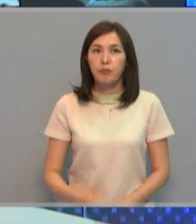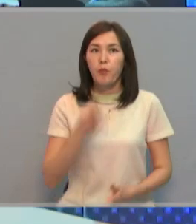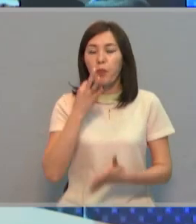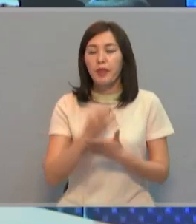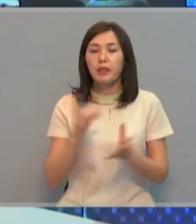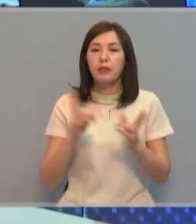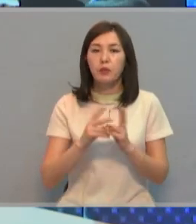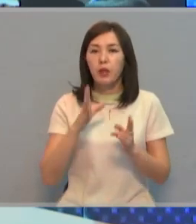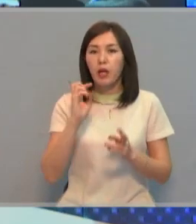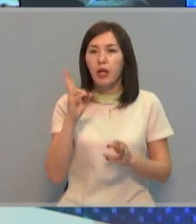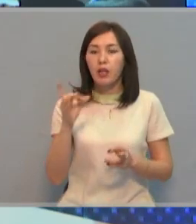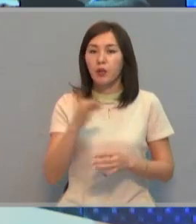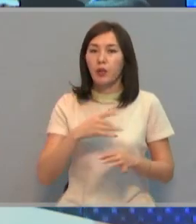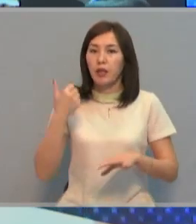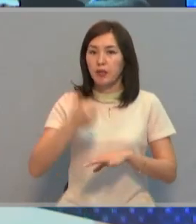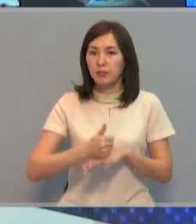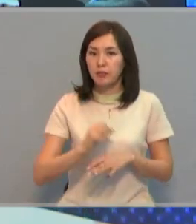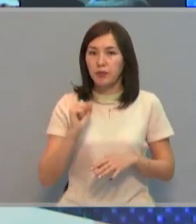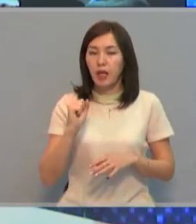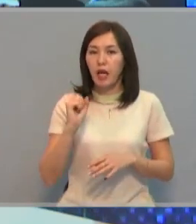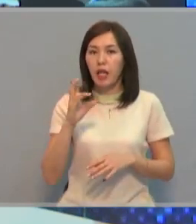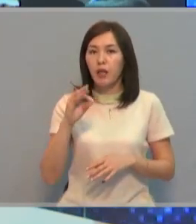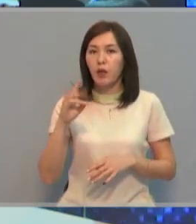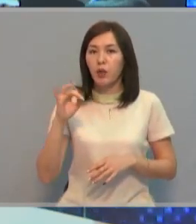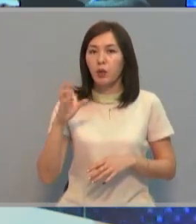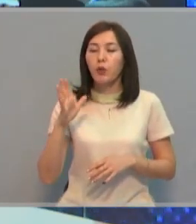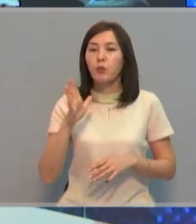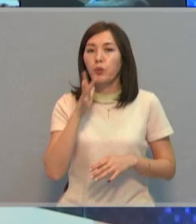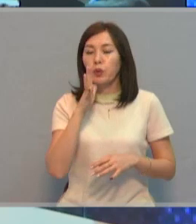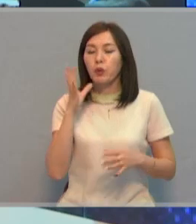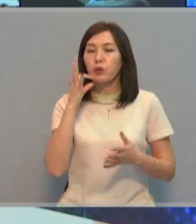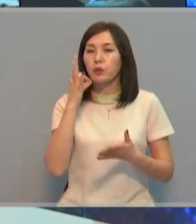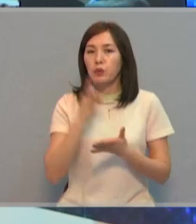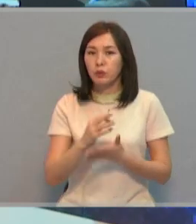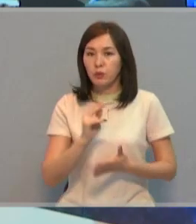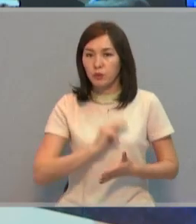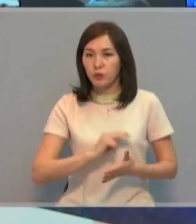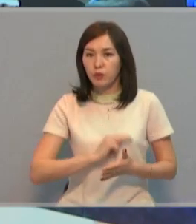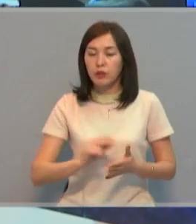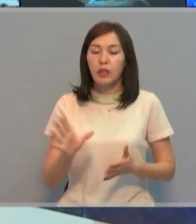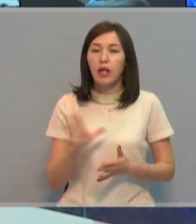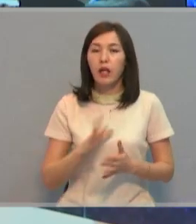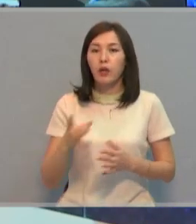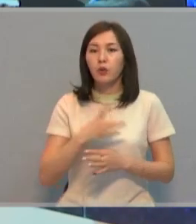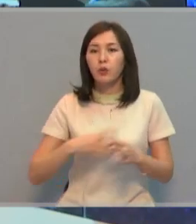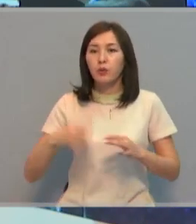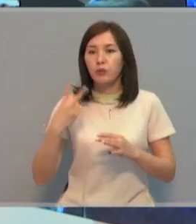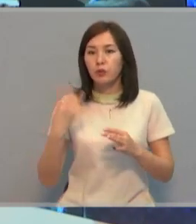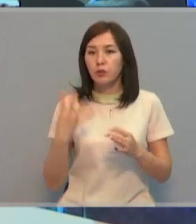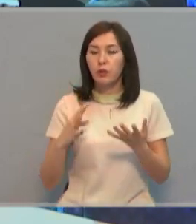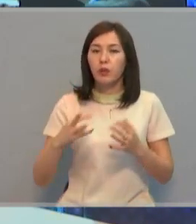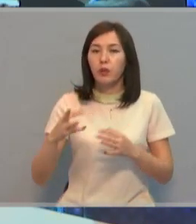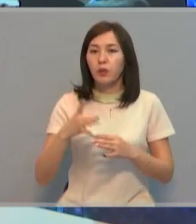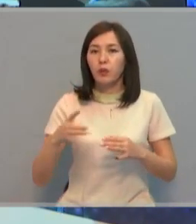Есепті кездесу кезегі Қарата аудан әкімдігінде. Абзал Әліқұлов өткен жылда атқарған жұмысын қорытындылады. Аудан аумағында орналасқан 24